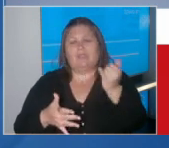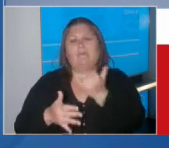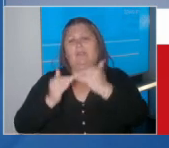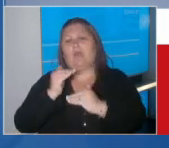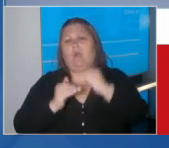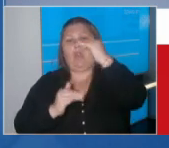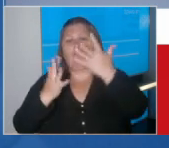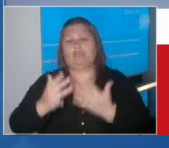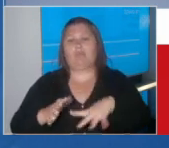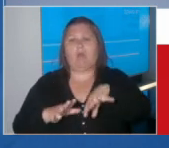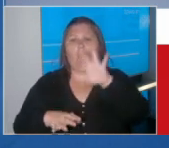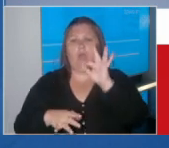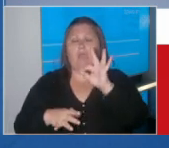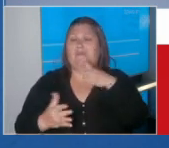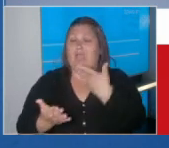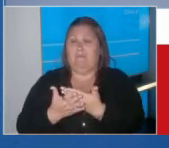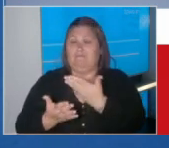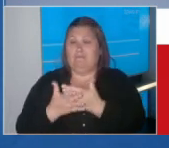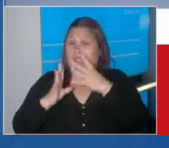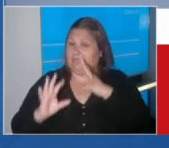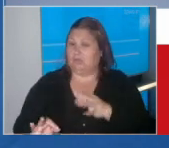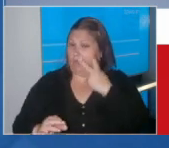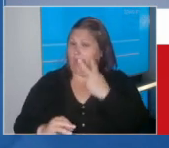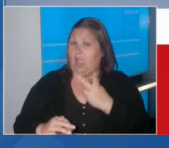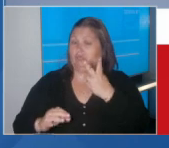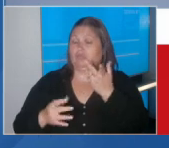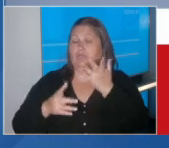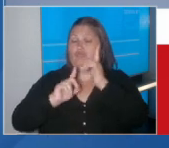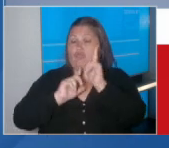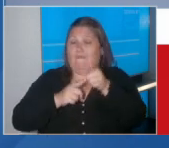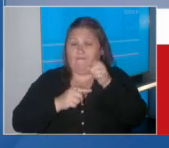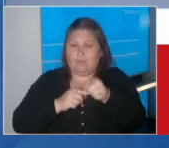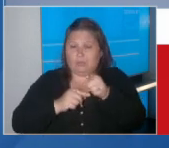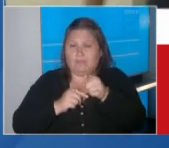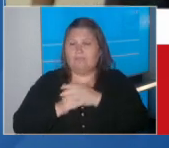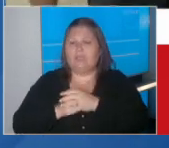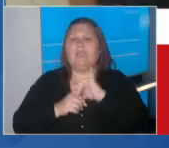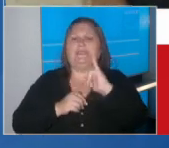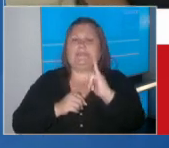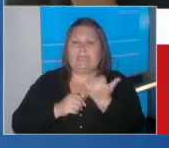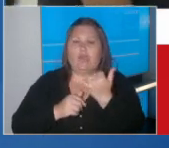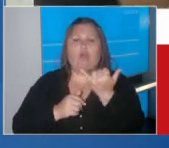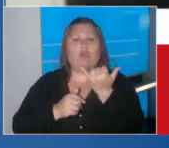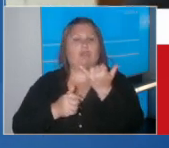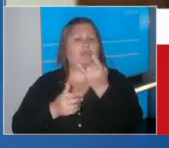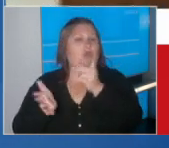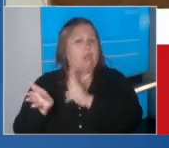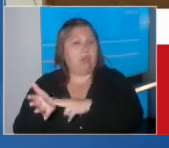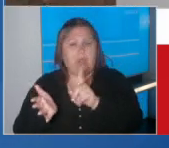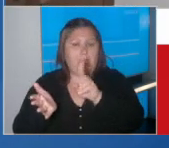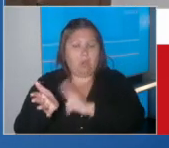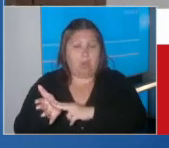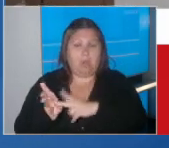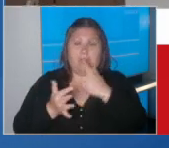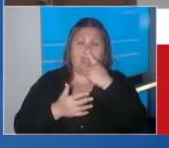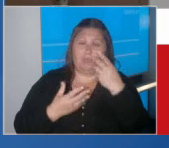אבל המציאות מוכיחה שככל שהתקשורת תוקפת אותה, זה נכון או לא, זה מריח טוב או לא,